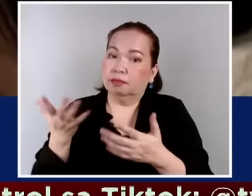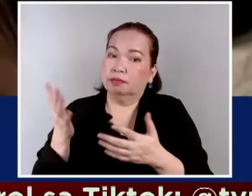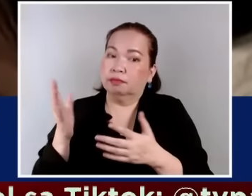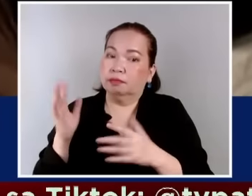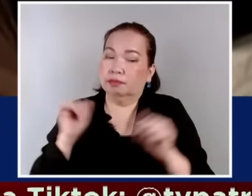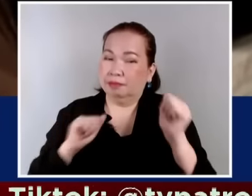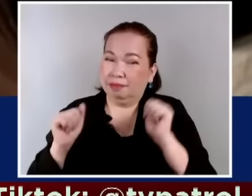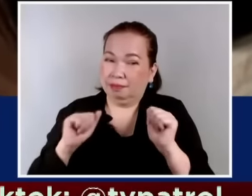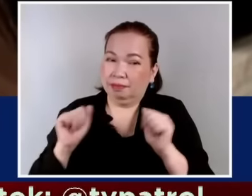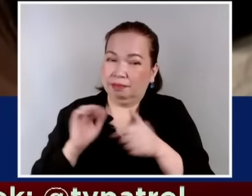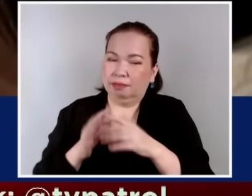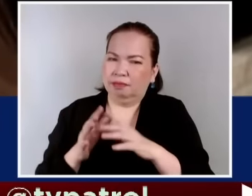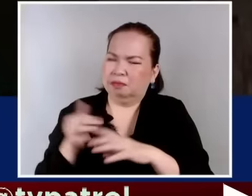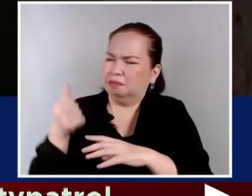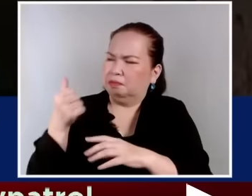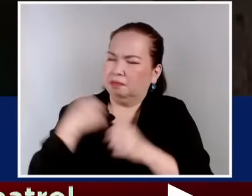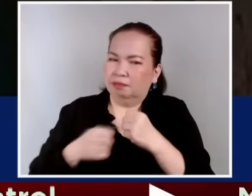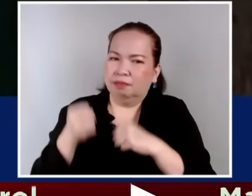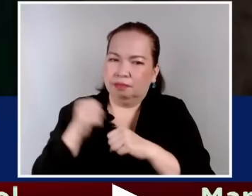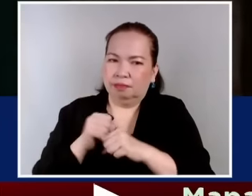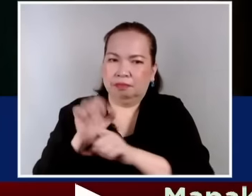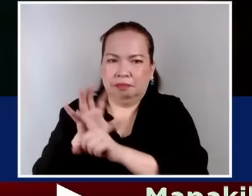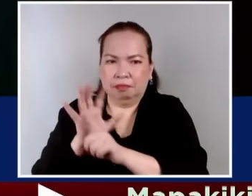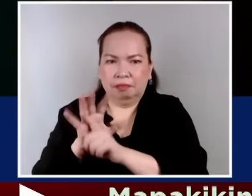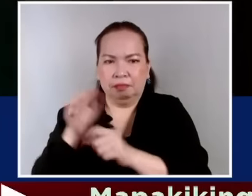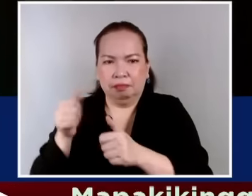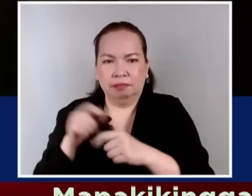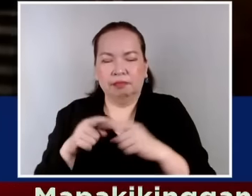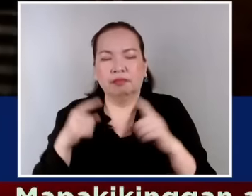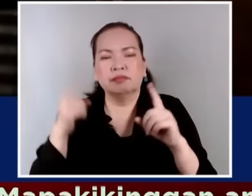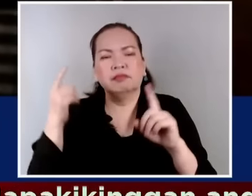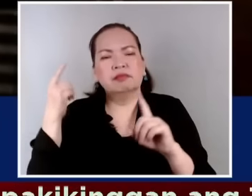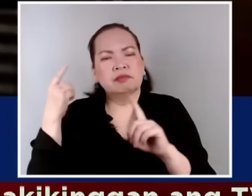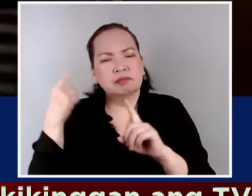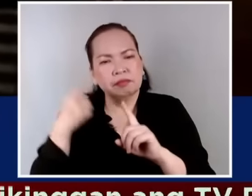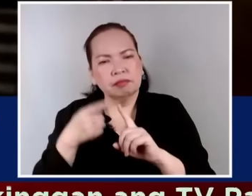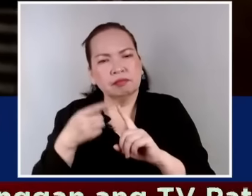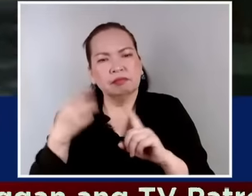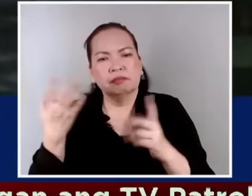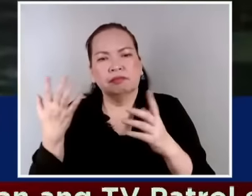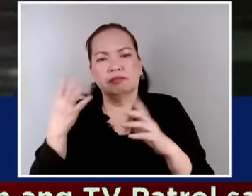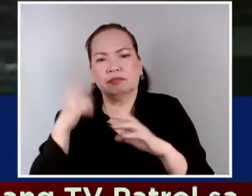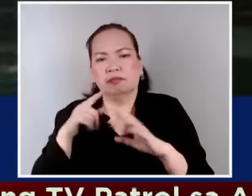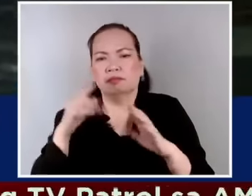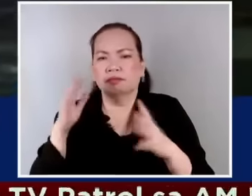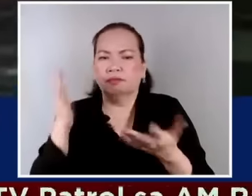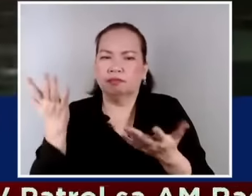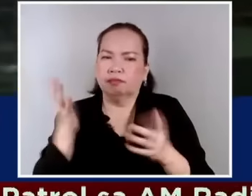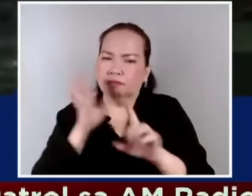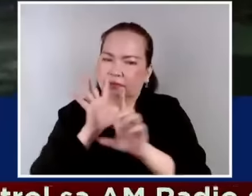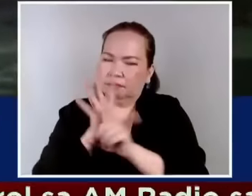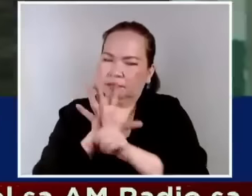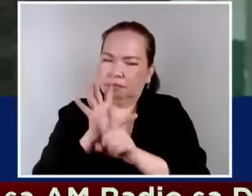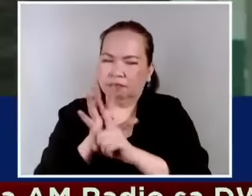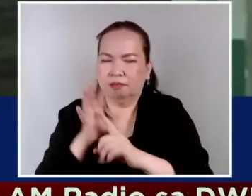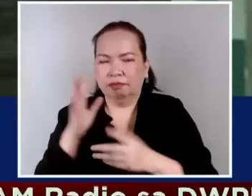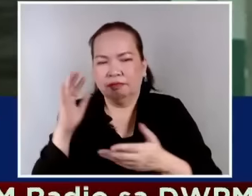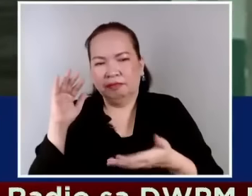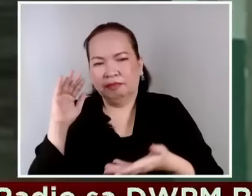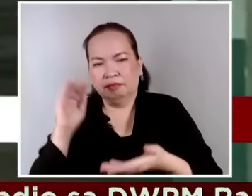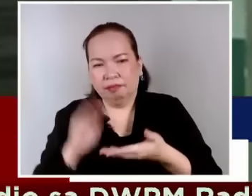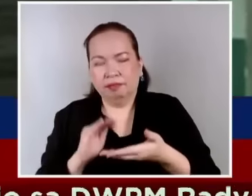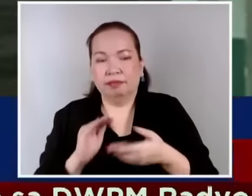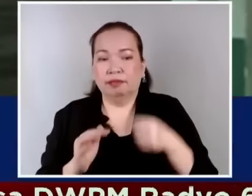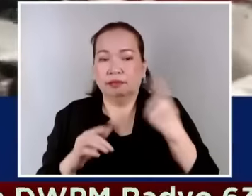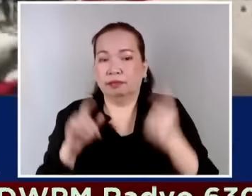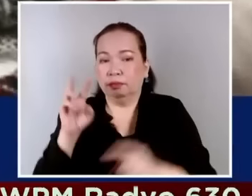mahigit 10 taon. Hanggang sa unti-unting tumamlay ang kanyang kasikatan. Taong 2016, ikinagulat ng